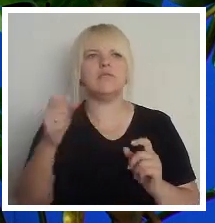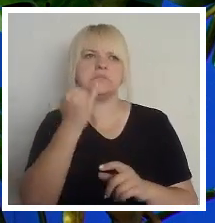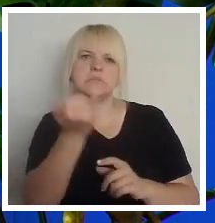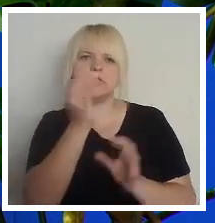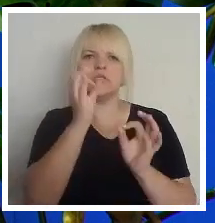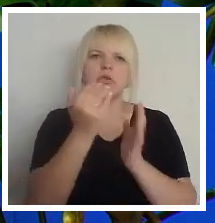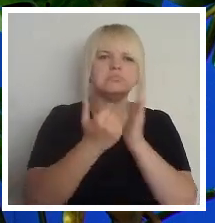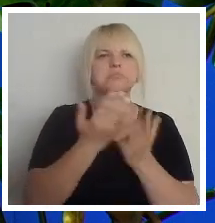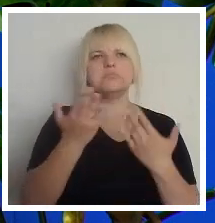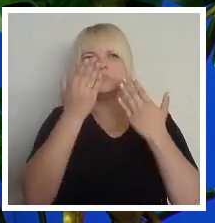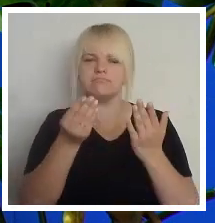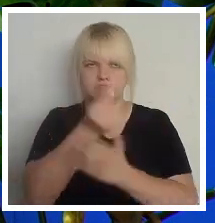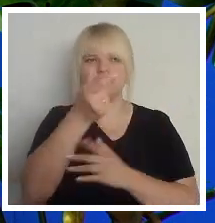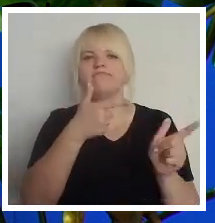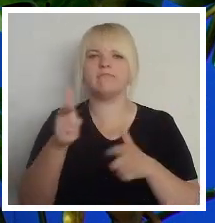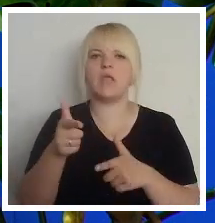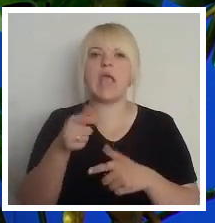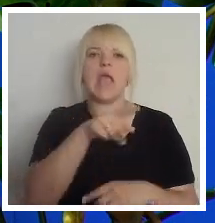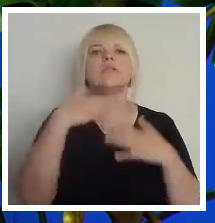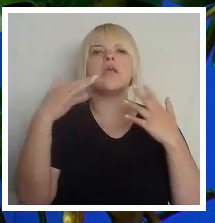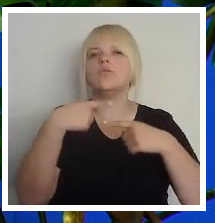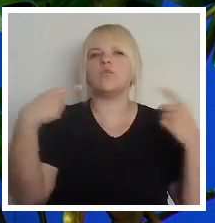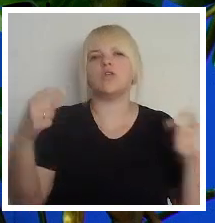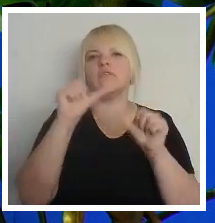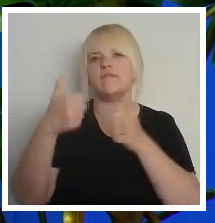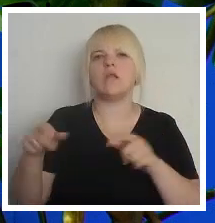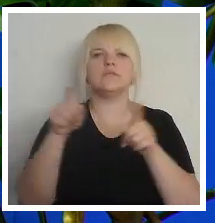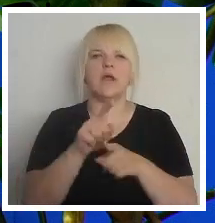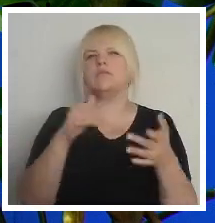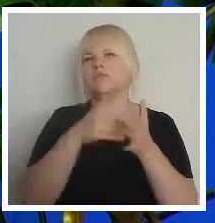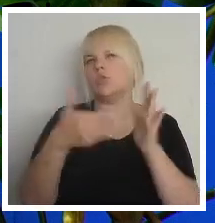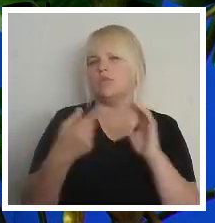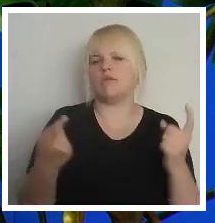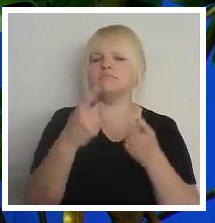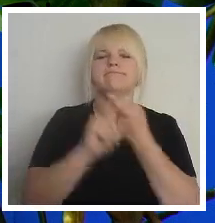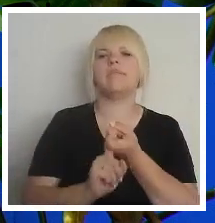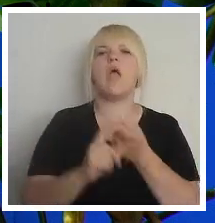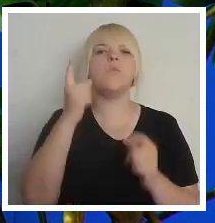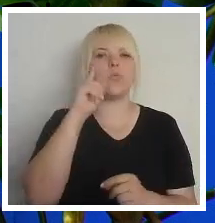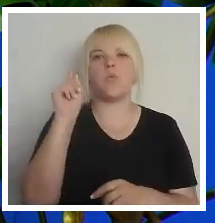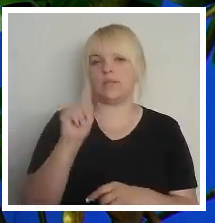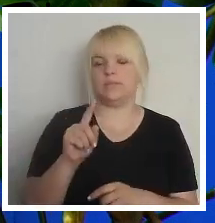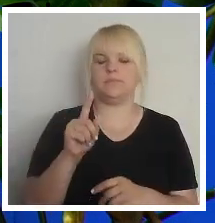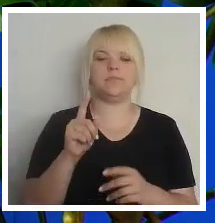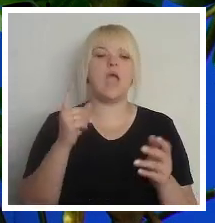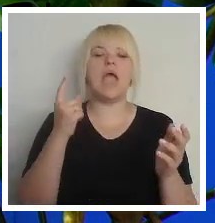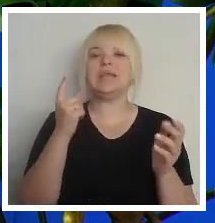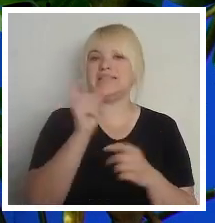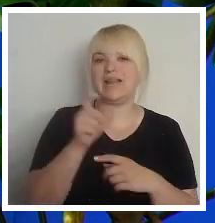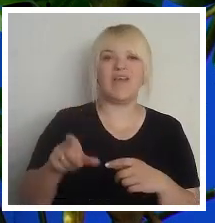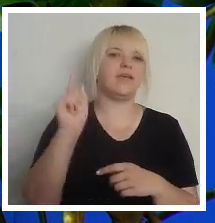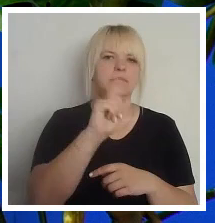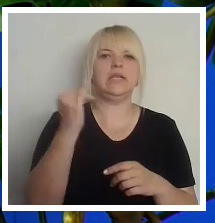arī daudz un dažādas versijas un arī situatīvas versijas. Proti cilvēks interesē ātri,